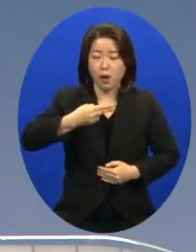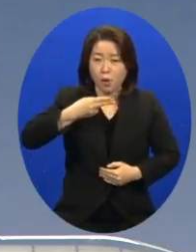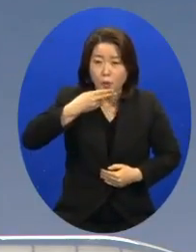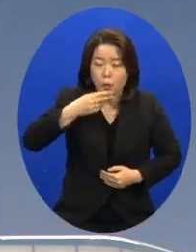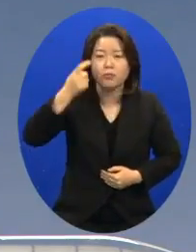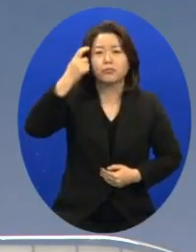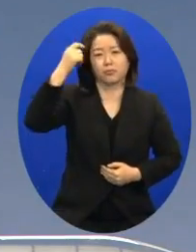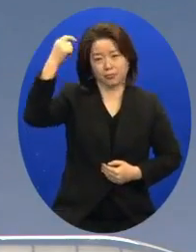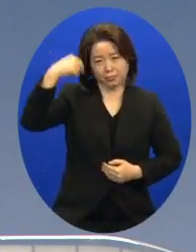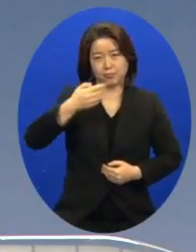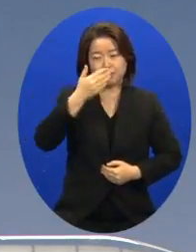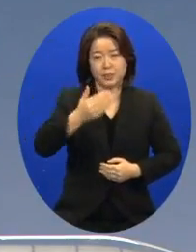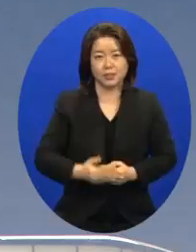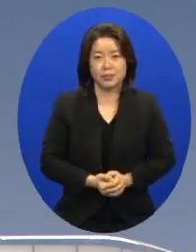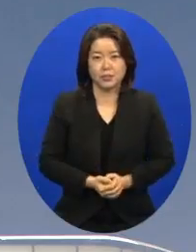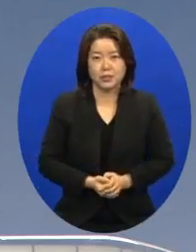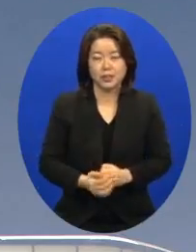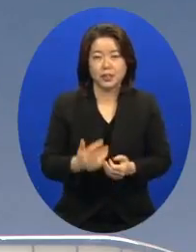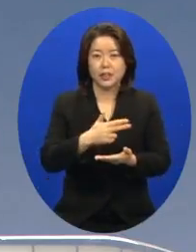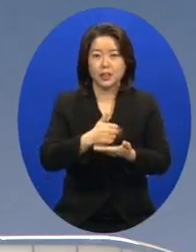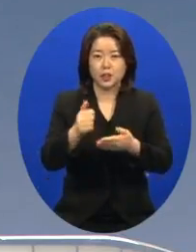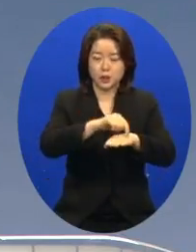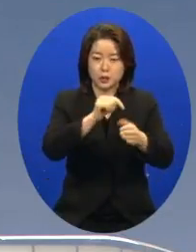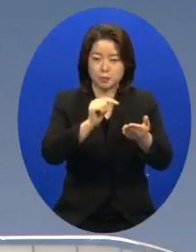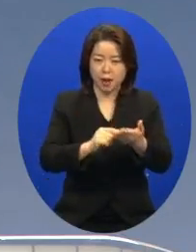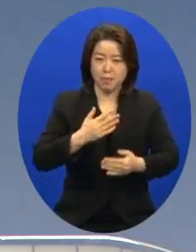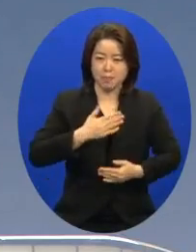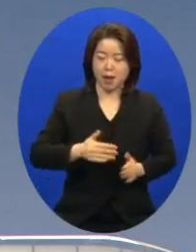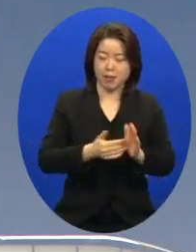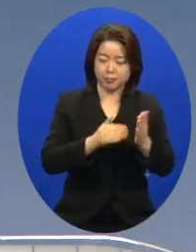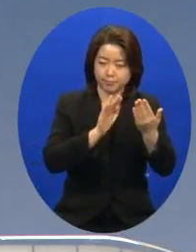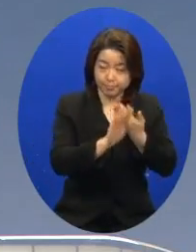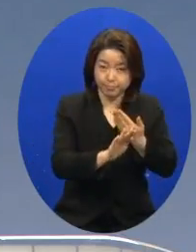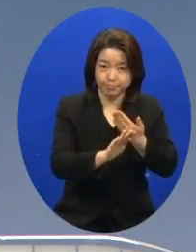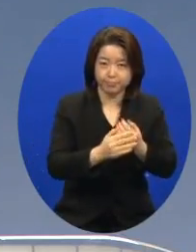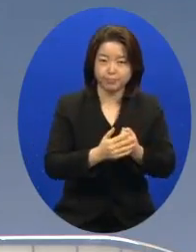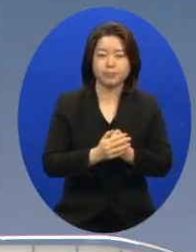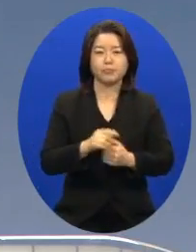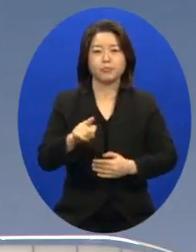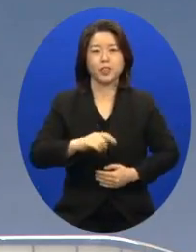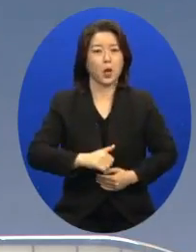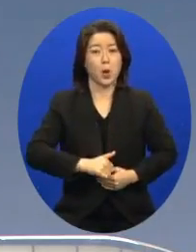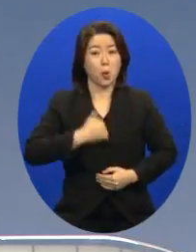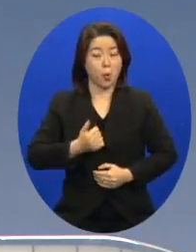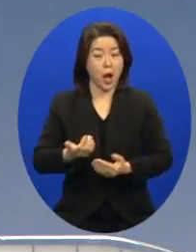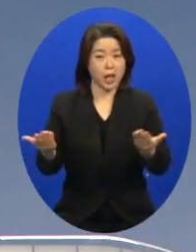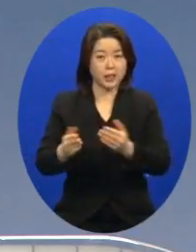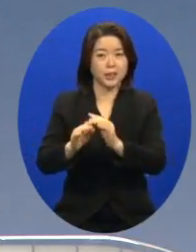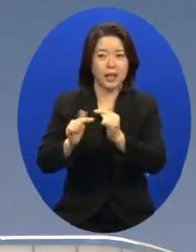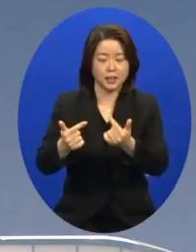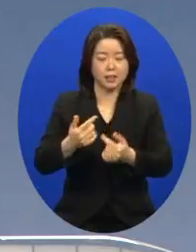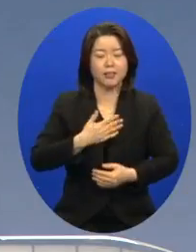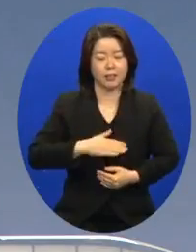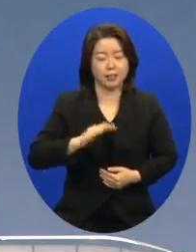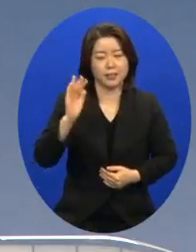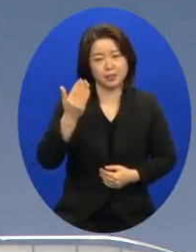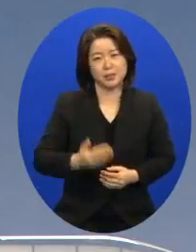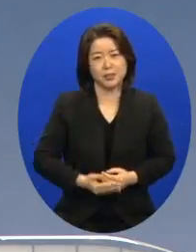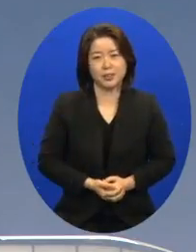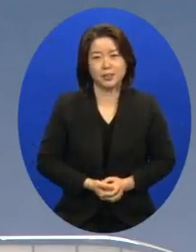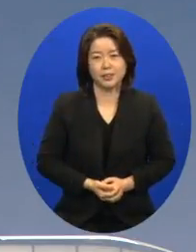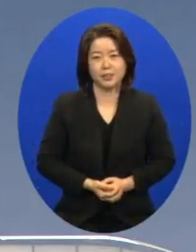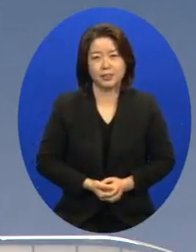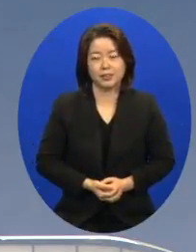느끼게 됩니다 주님의 마음을 알고 나니까 크게 화낼 일이 아니라는 것을 알게 된거죠